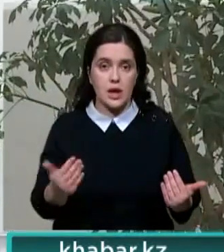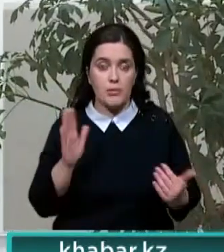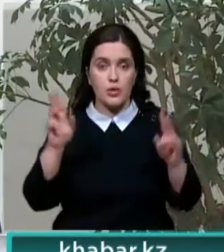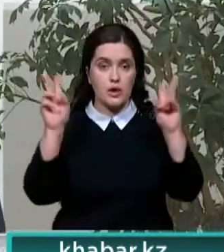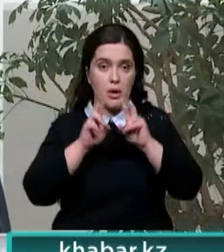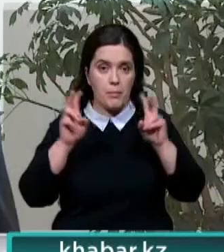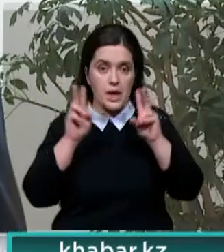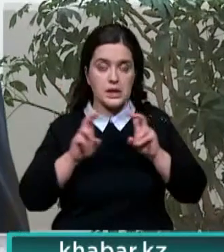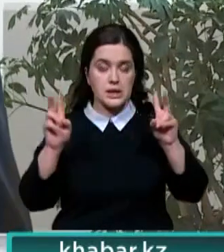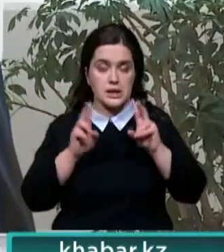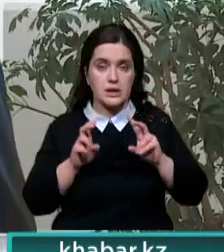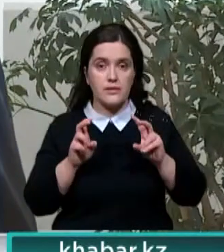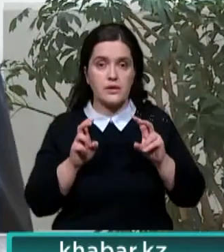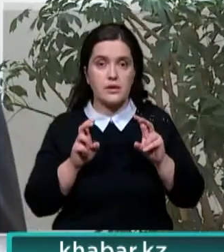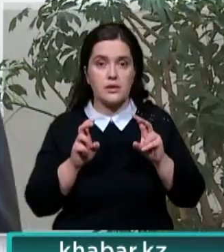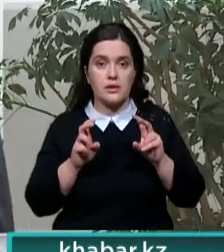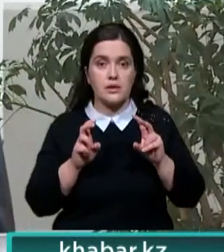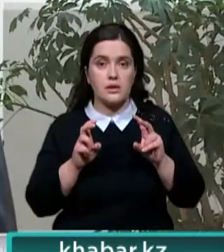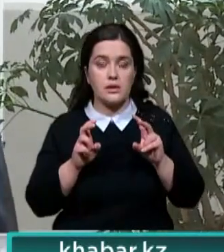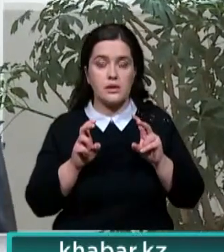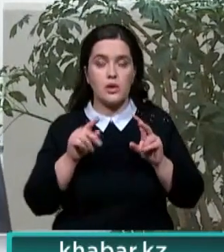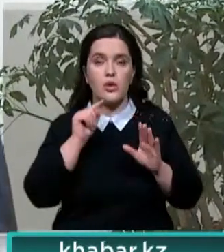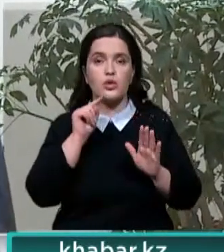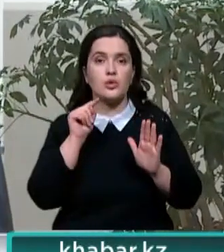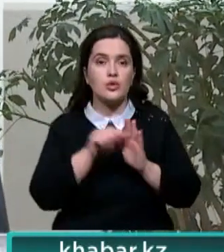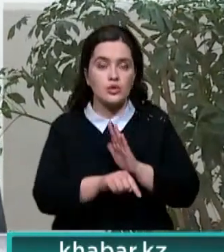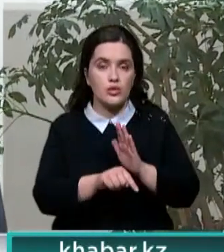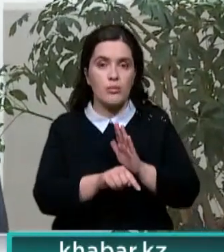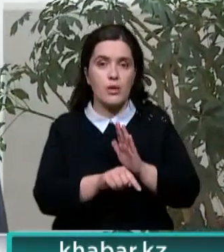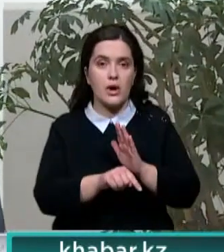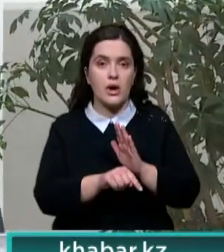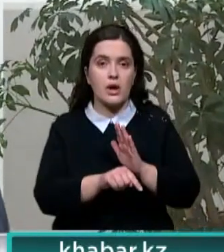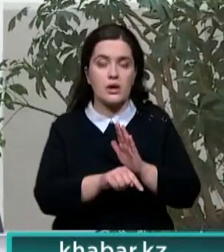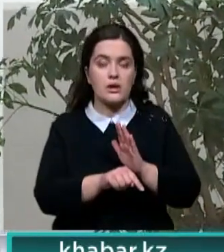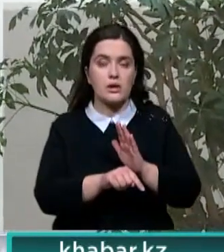протестировано проведение доступа